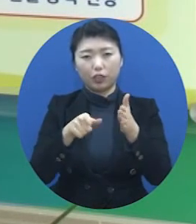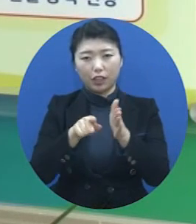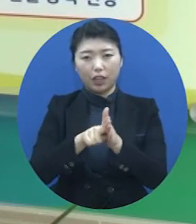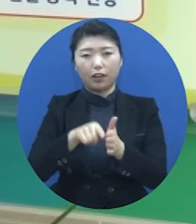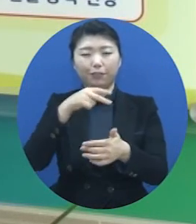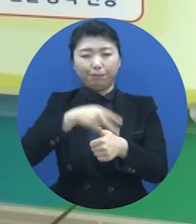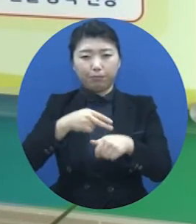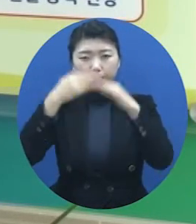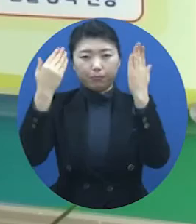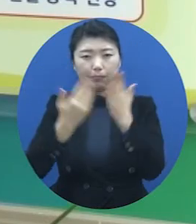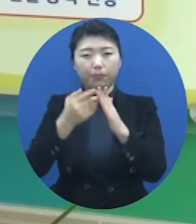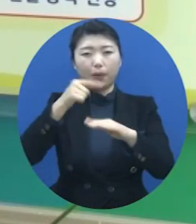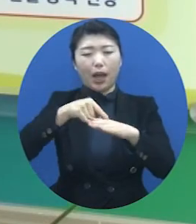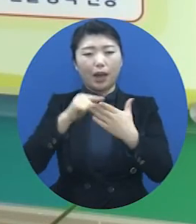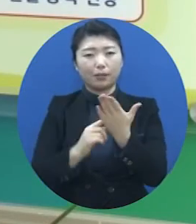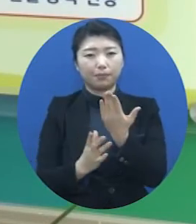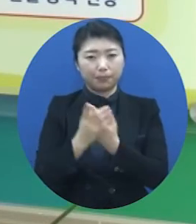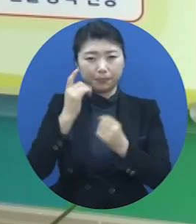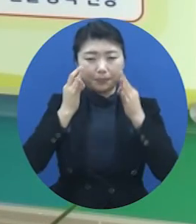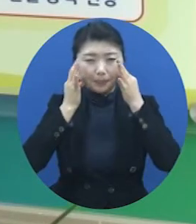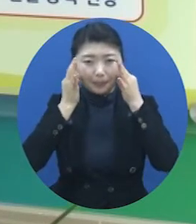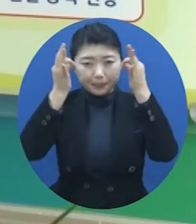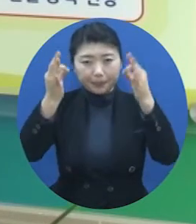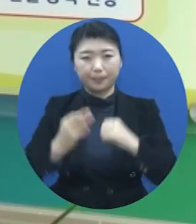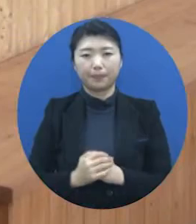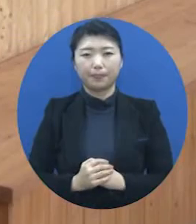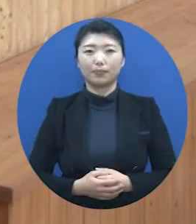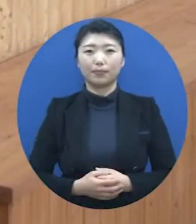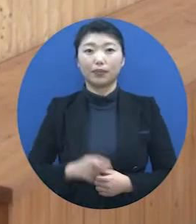교직원이 한마음으로 최선을 다하겠습니다.